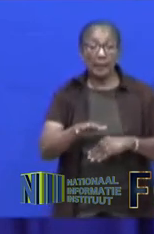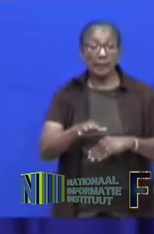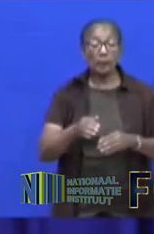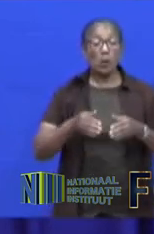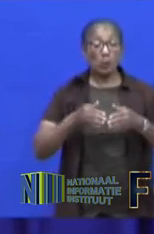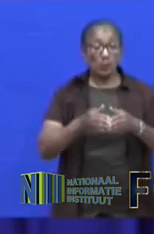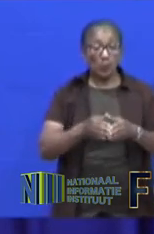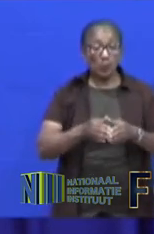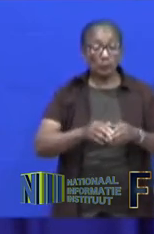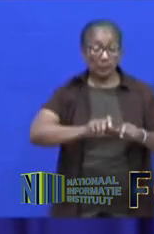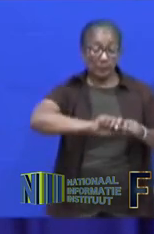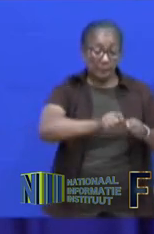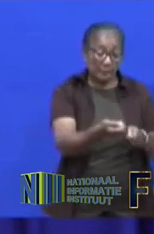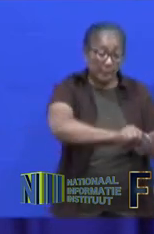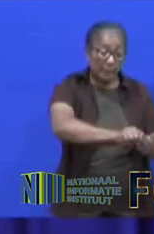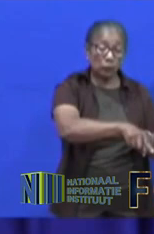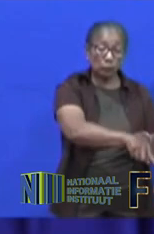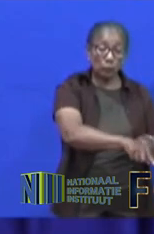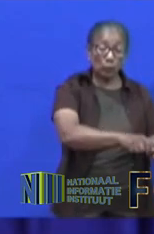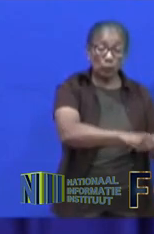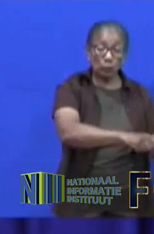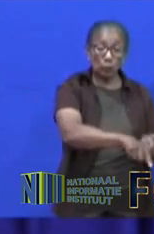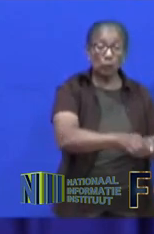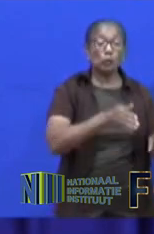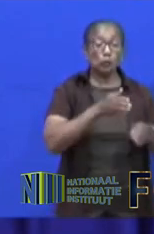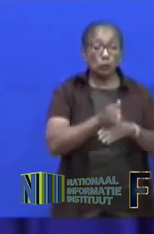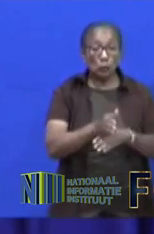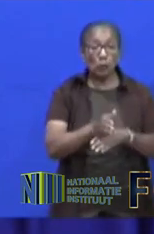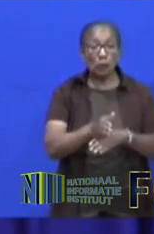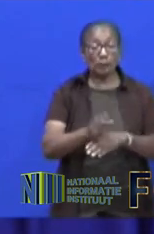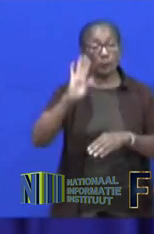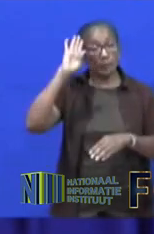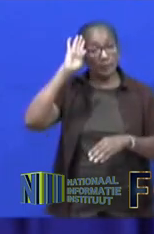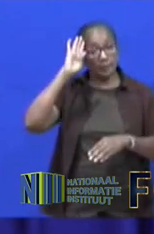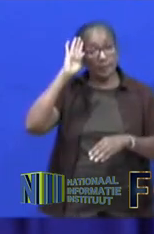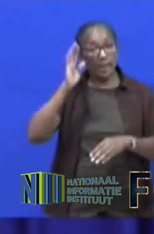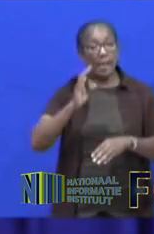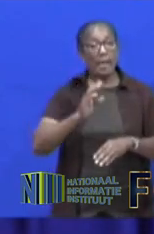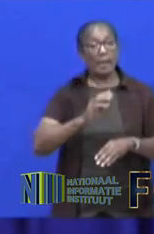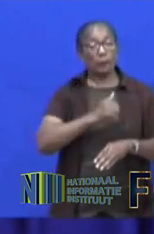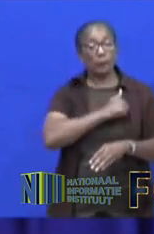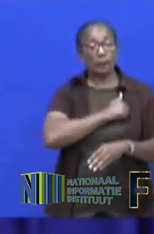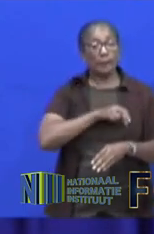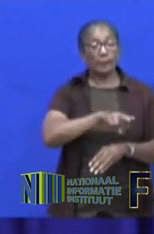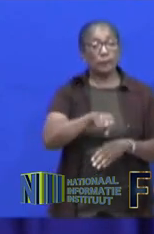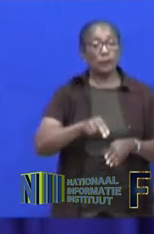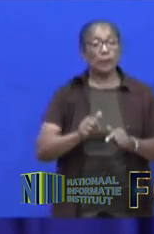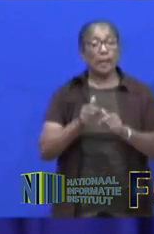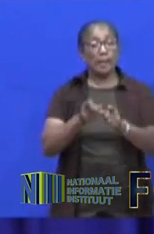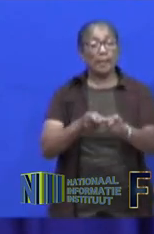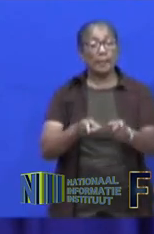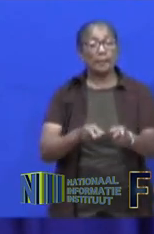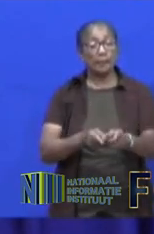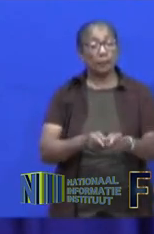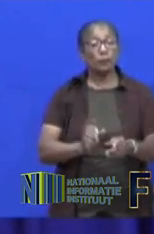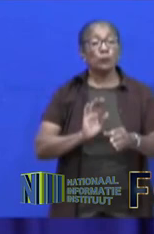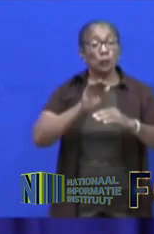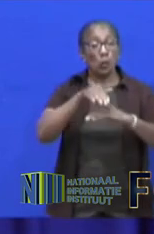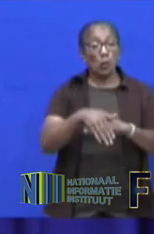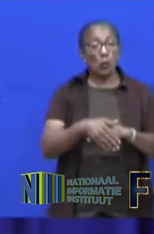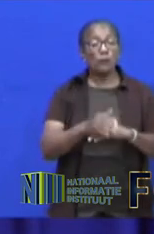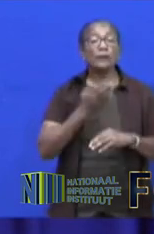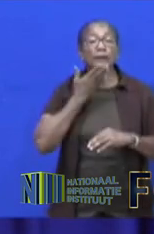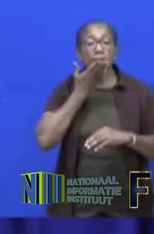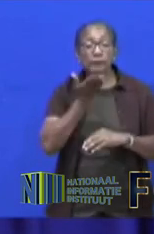boten aan de ketting zijn gelegd door de politie en door het Nationaal Leger. Ten aanzien van